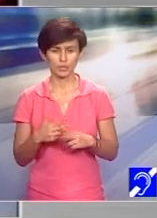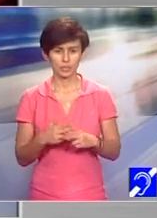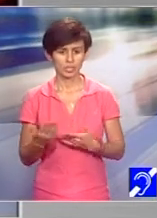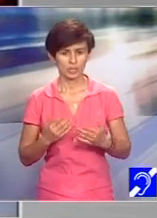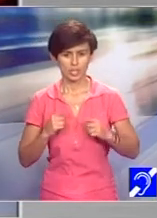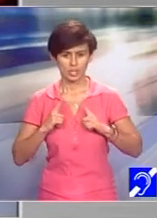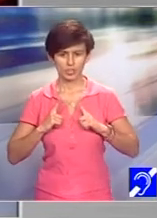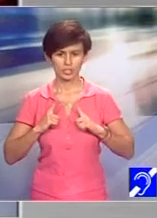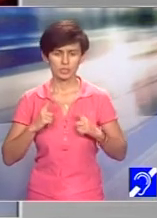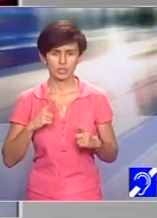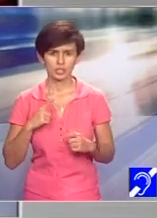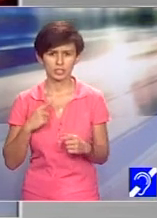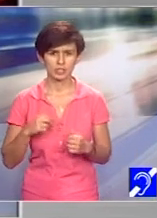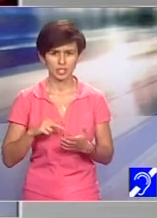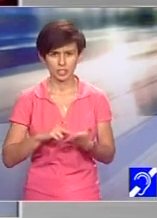fie rezolvat el prima dată.